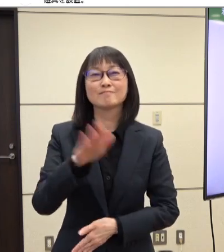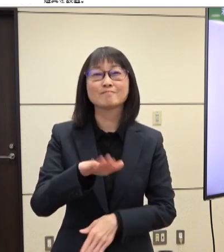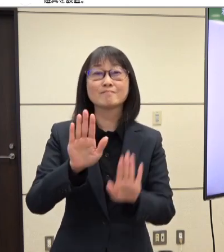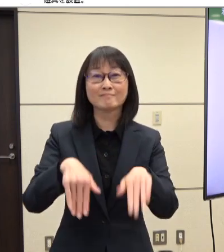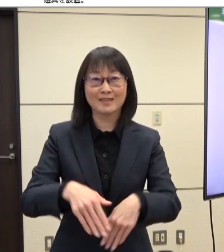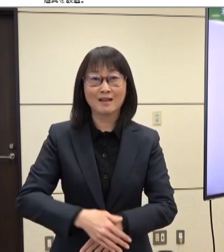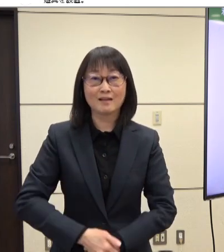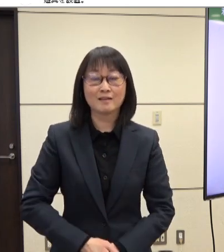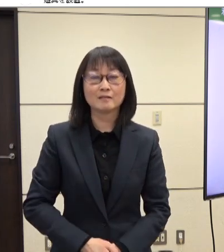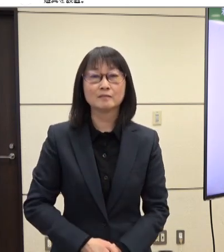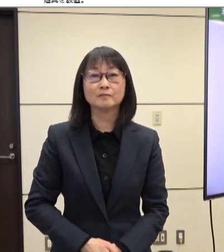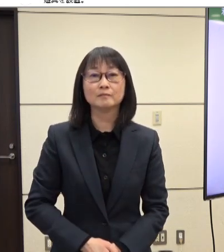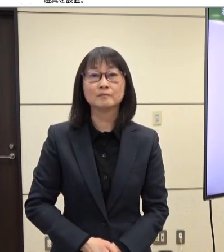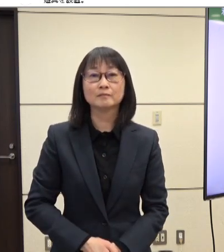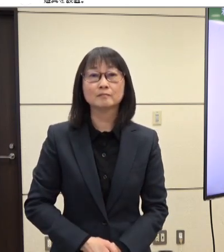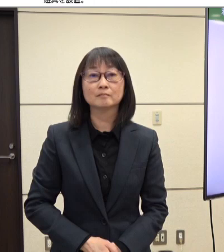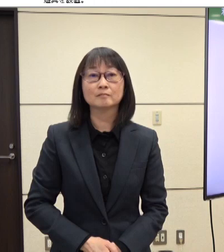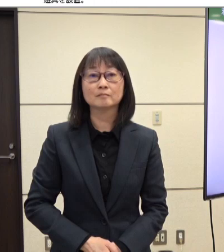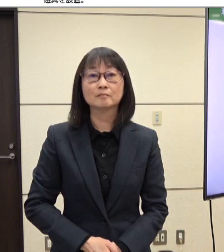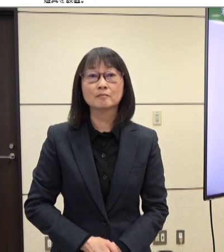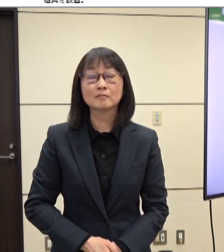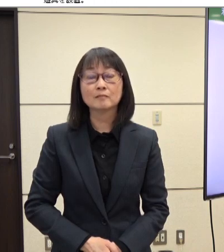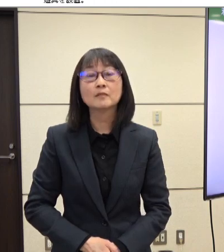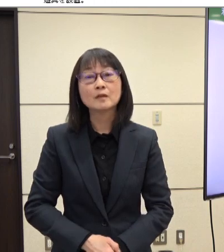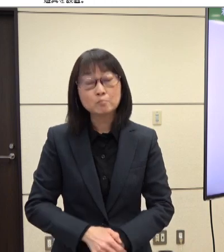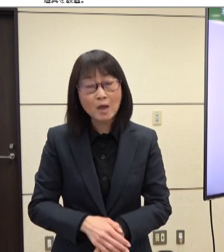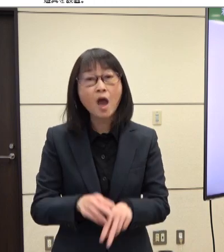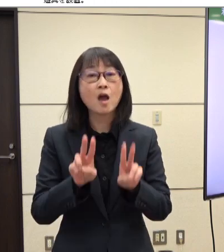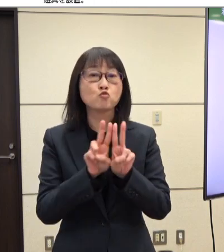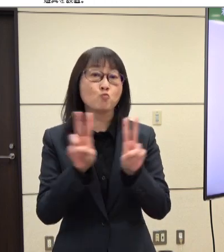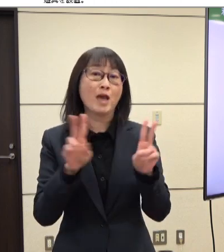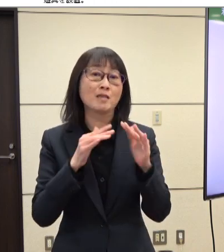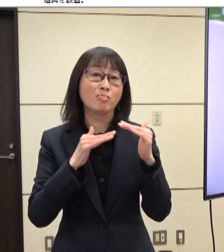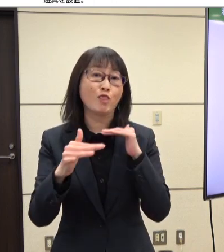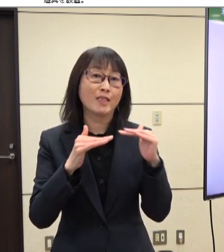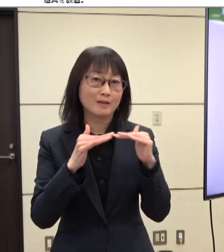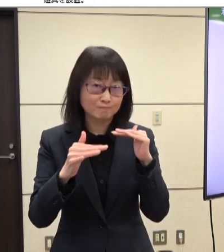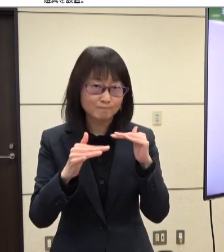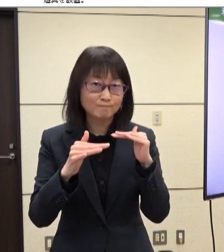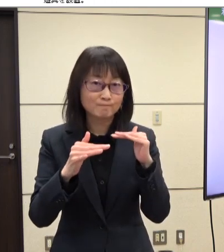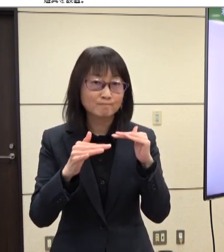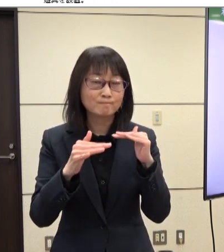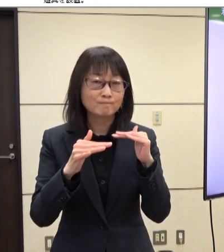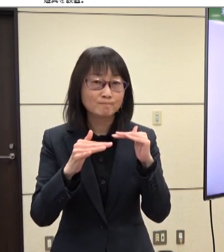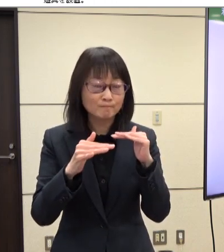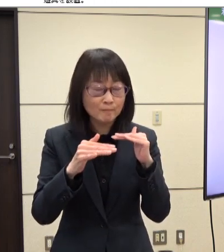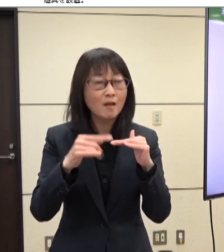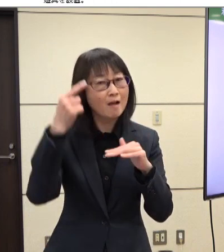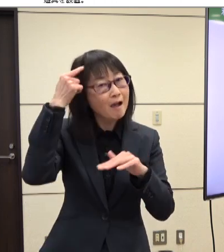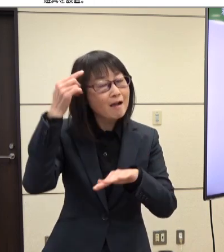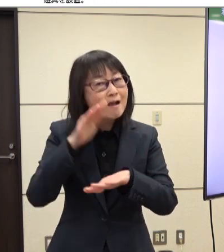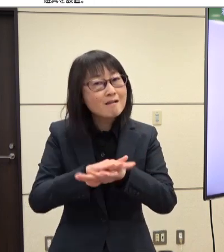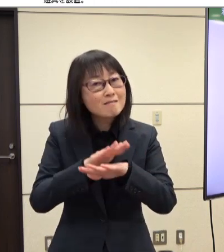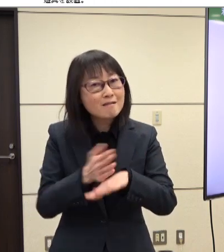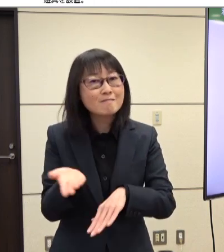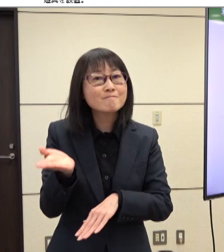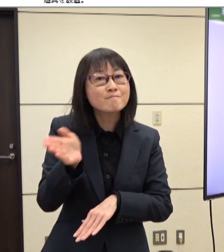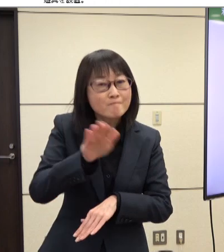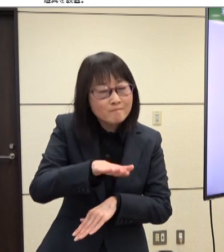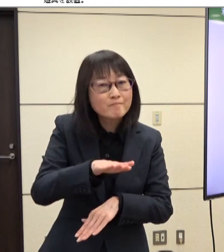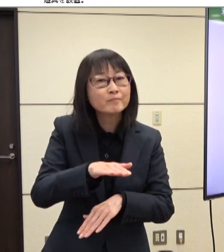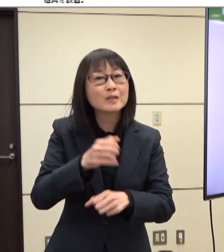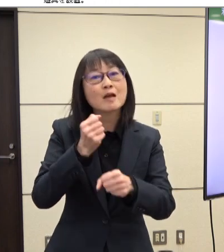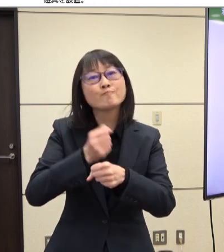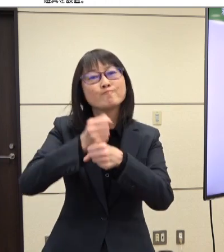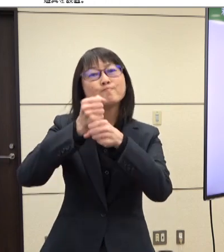で、主な特徴としてはですね、まずユニバーサルデザインに配慮した館内設備ということで、多目的トイレ